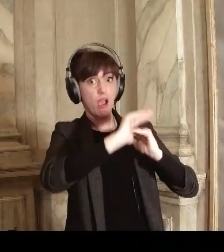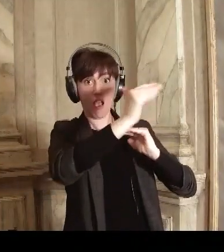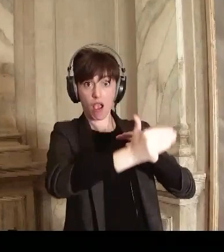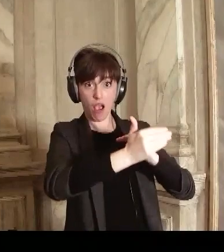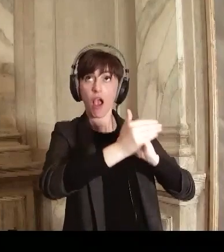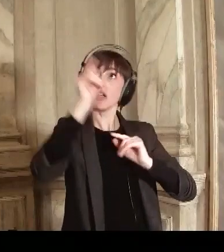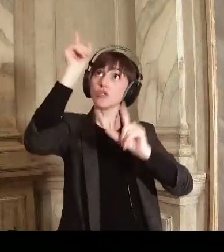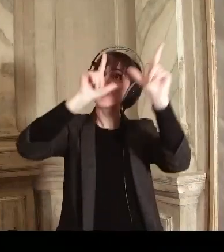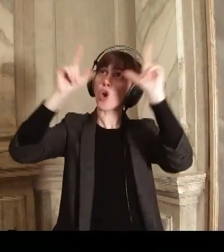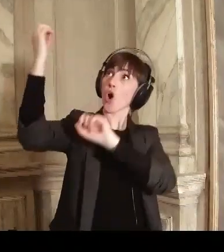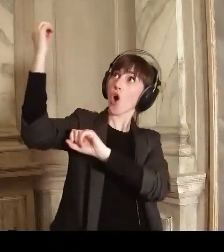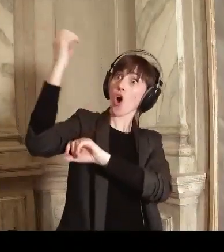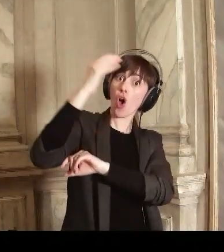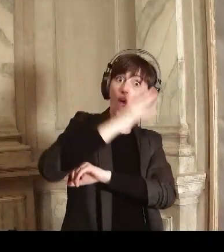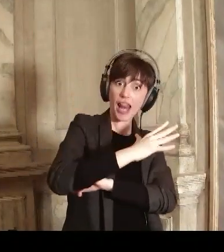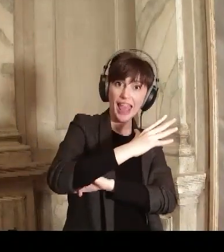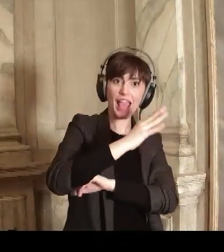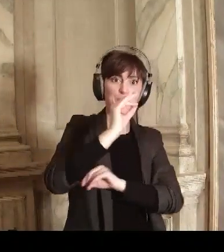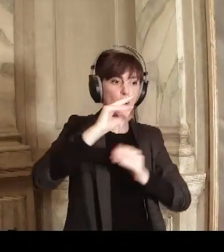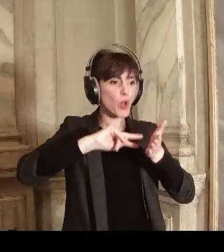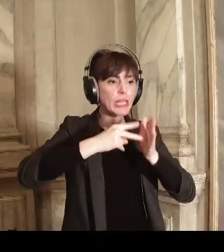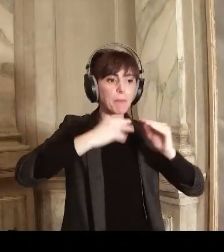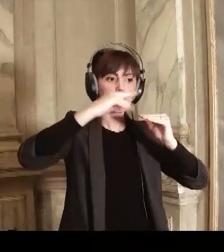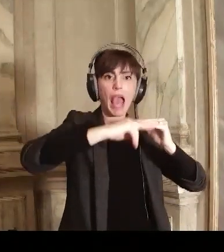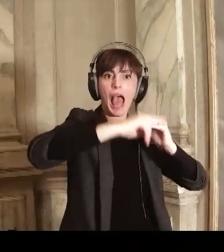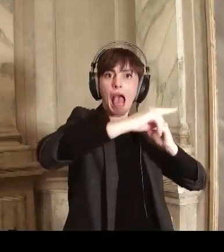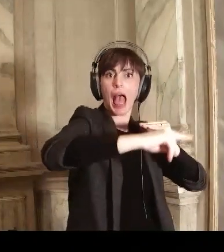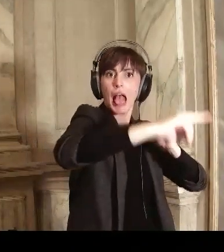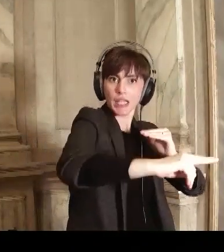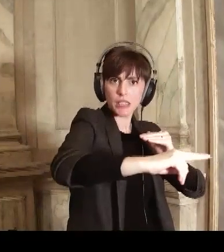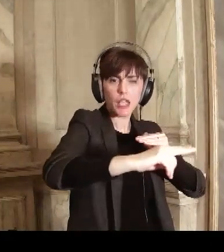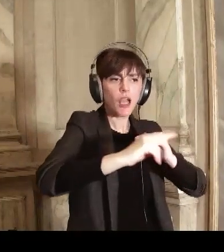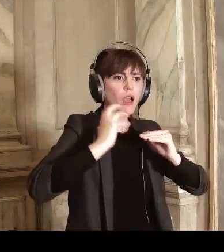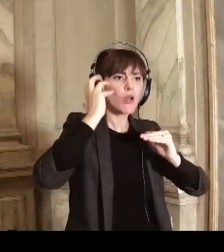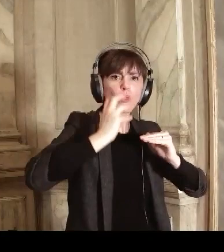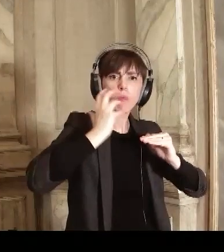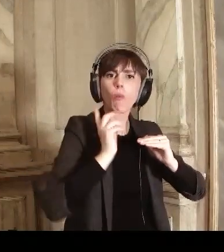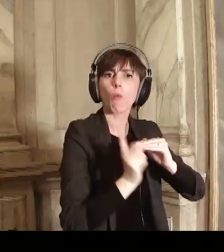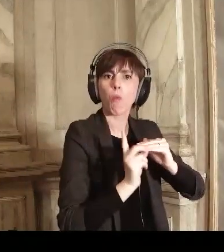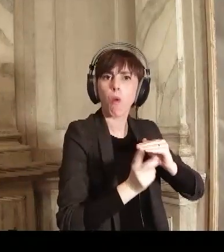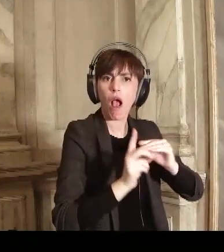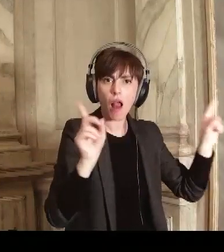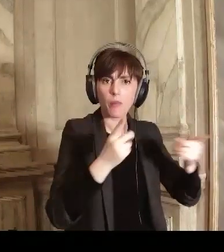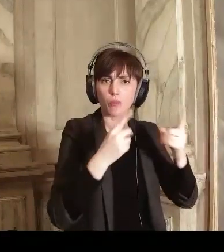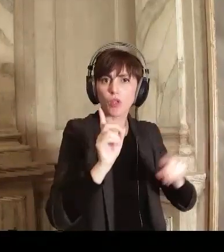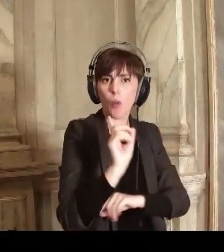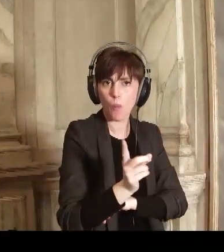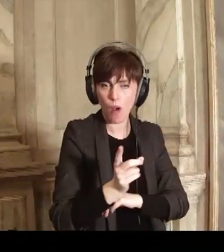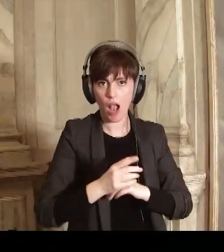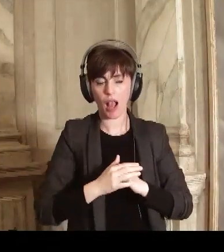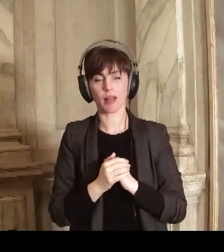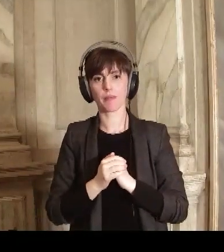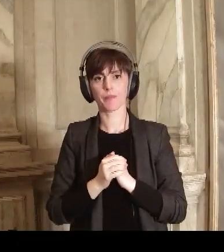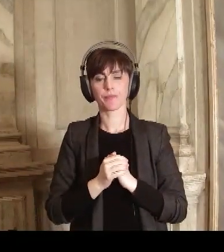e quindi nell'insieme di questi progetti emerge Venezia e la Laguna come uno strumento musicale globale,